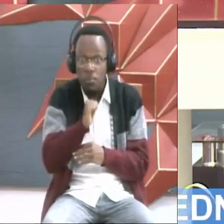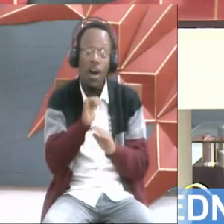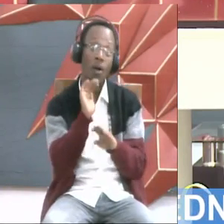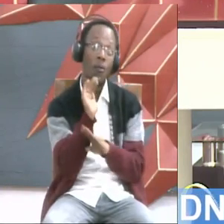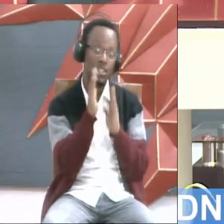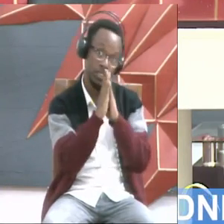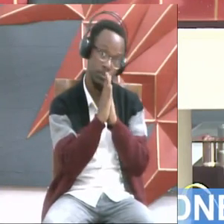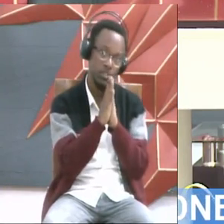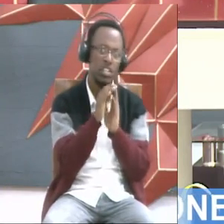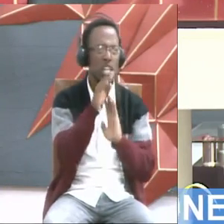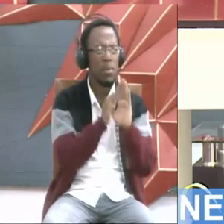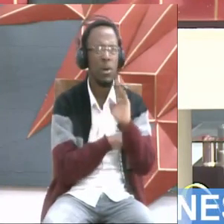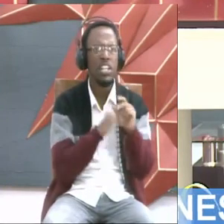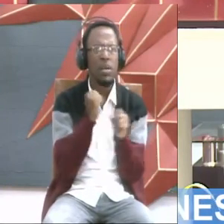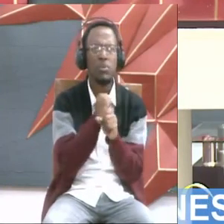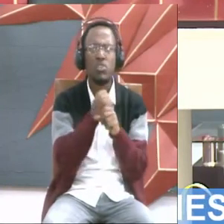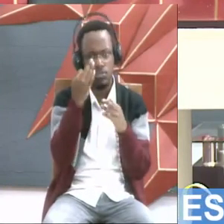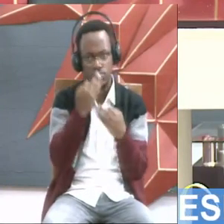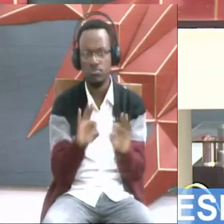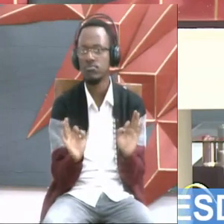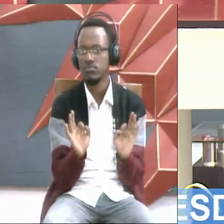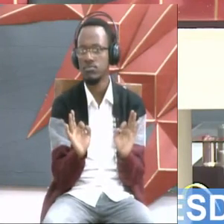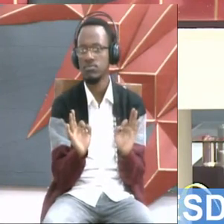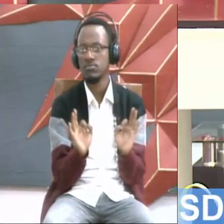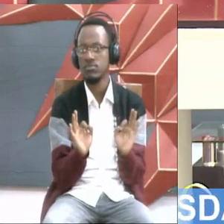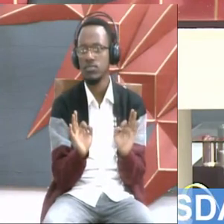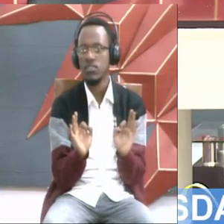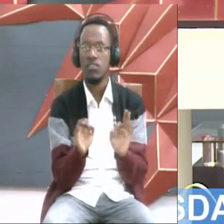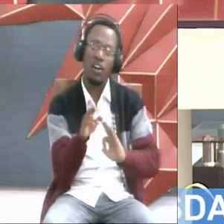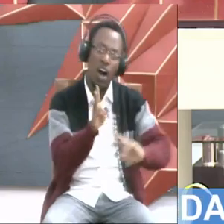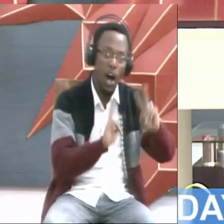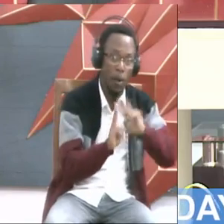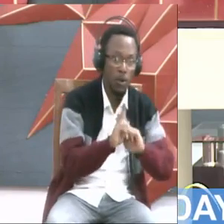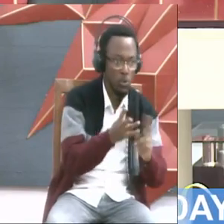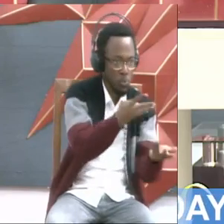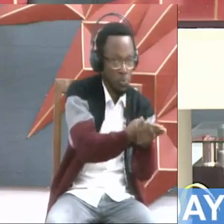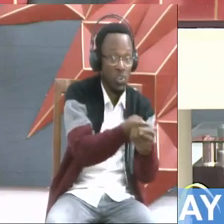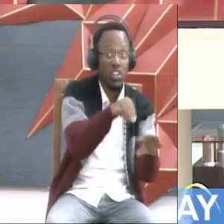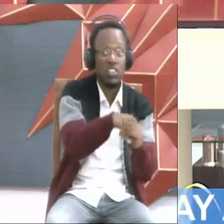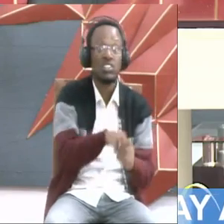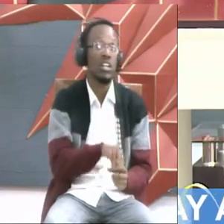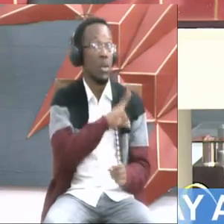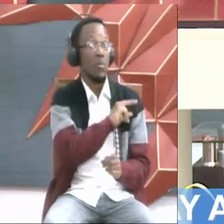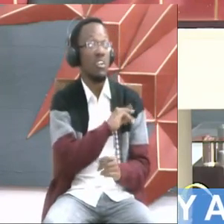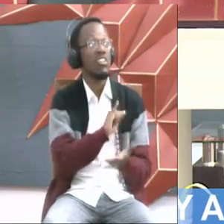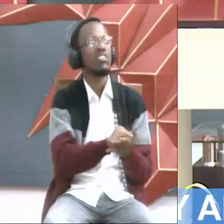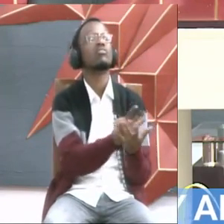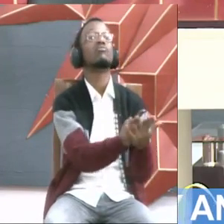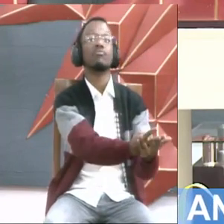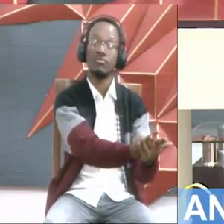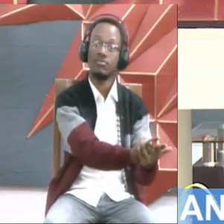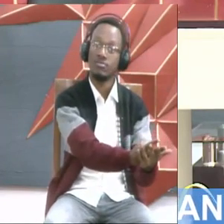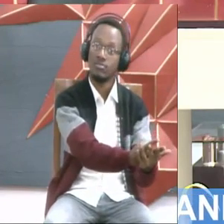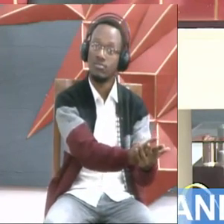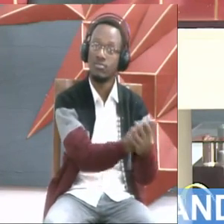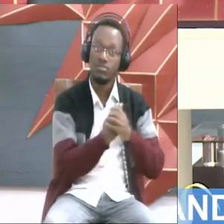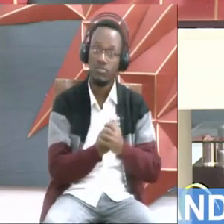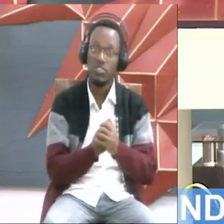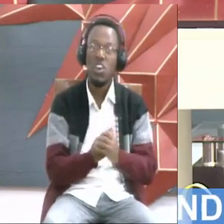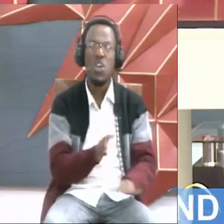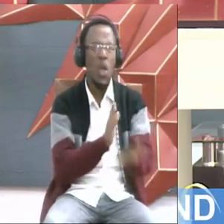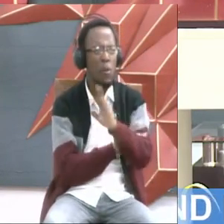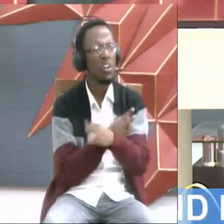ikabibakorera. Imana ishimwe. Abari babohewe mu ngeso zabananiye kuvamo n'ingorane baguyemo